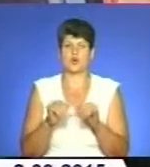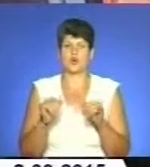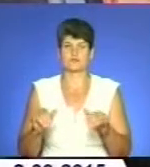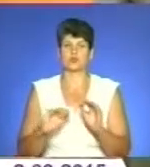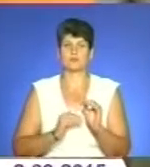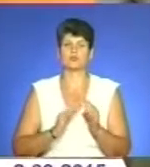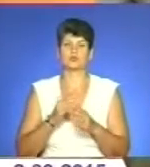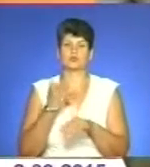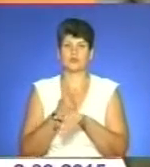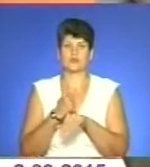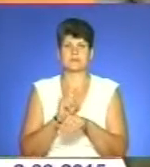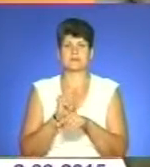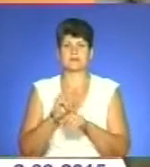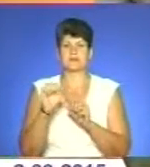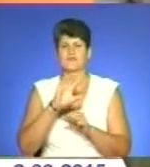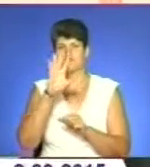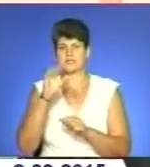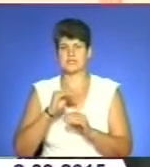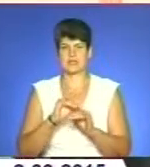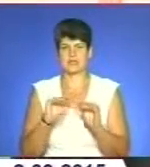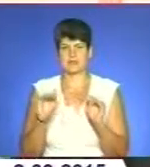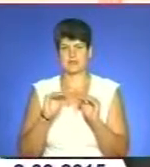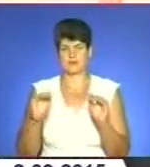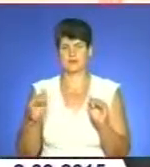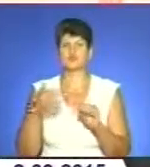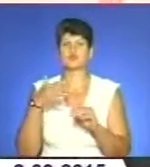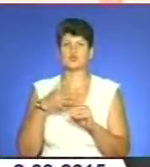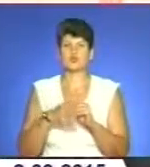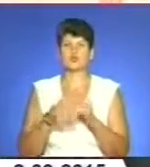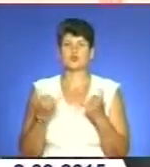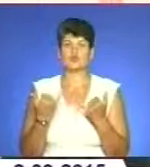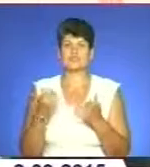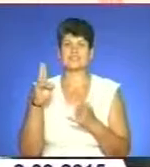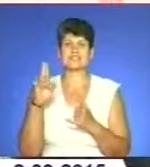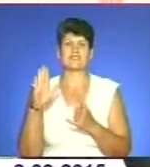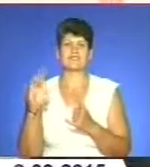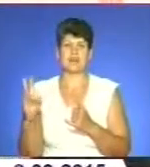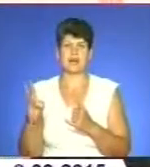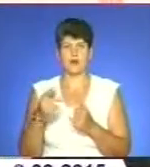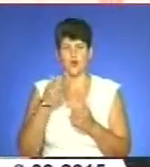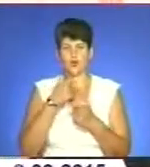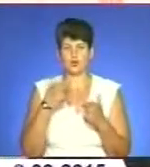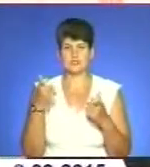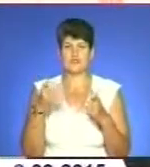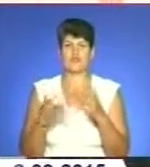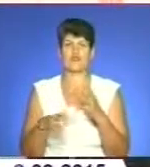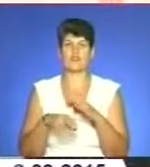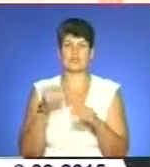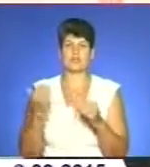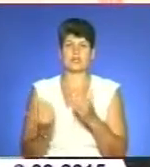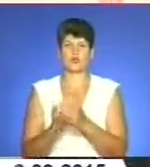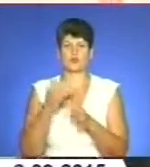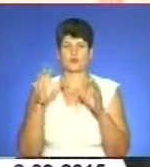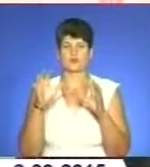завданням керівників усіх рівнів. Розумієте, сьогодні на ЦВК оголосило вибори за новим законом у